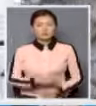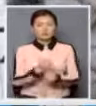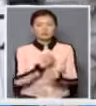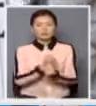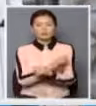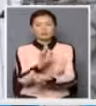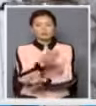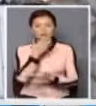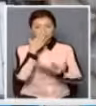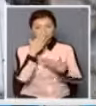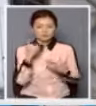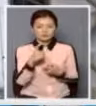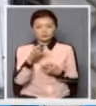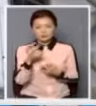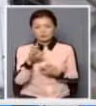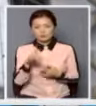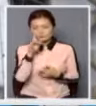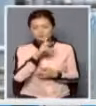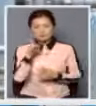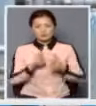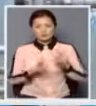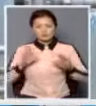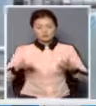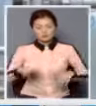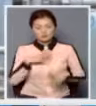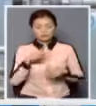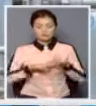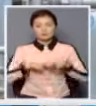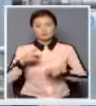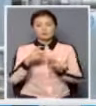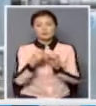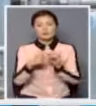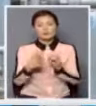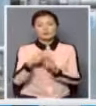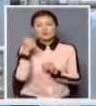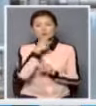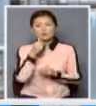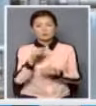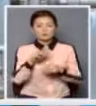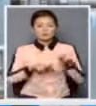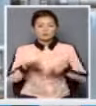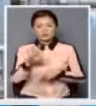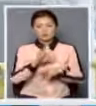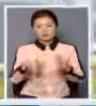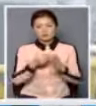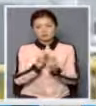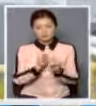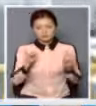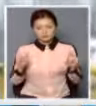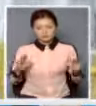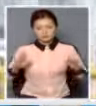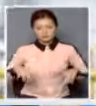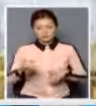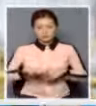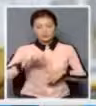производству ароматических углеводородов от Иравского нефтеперерабатывающего завода был построен в 2015 году в рамках стратегии индустриально-инновационного